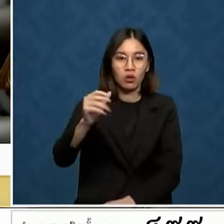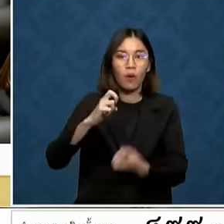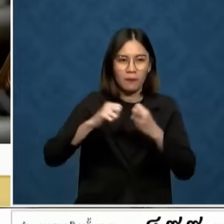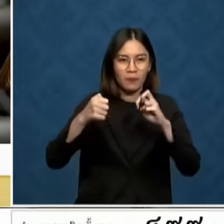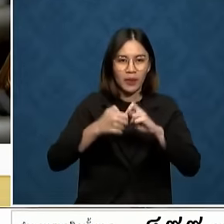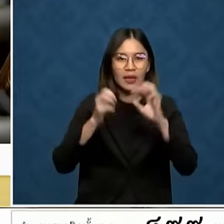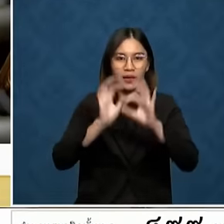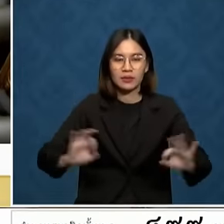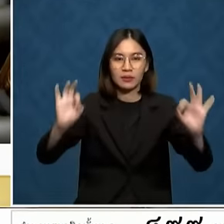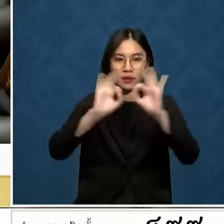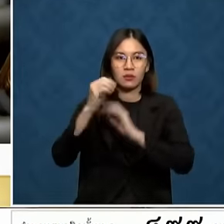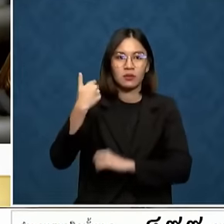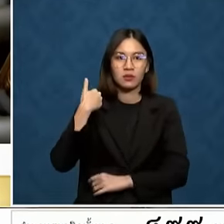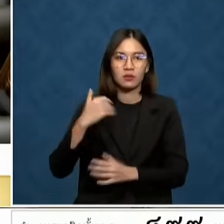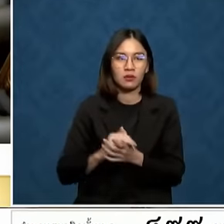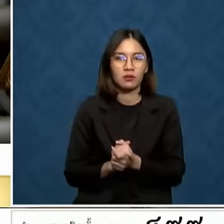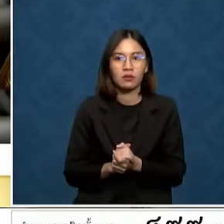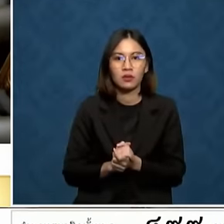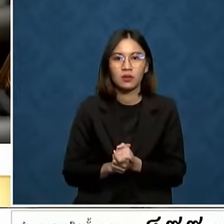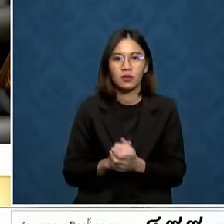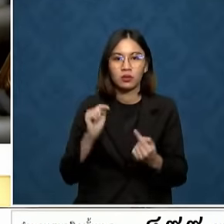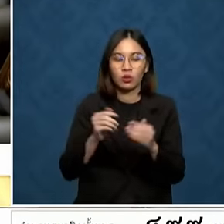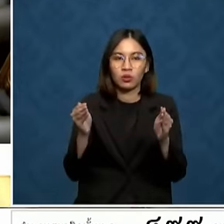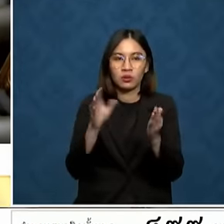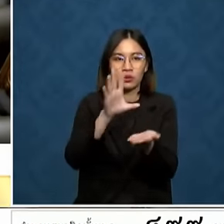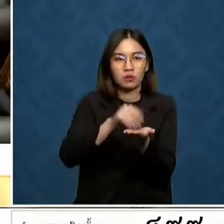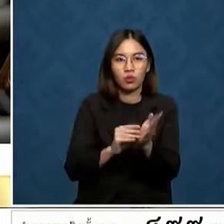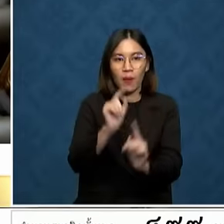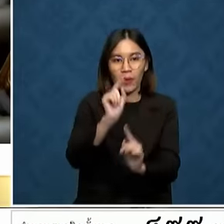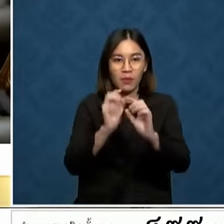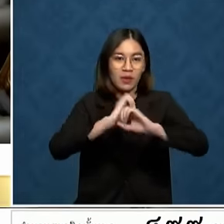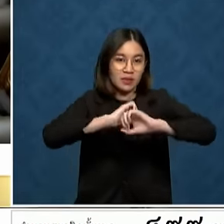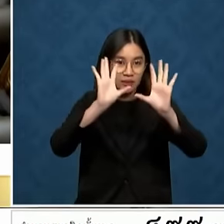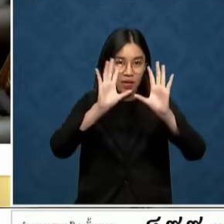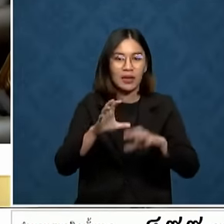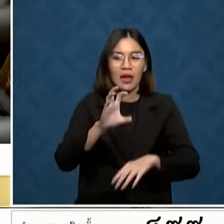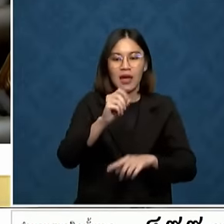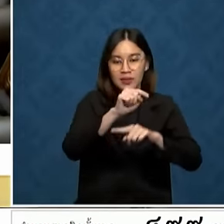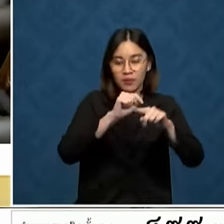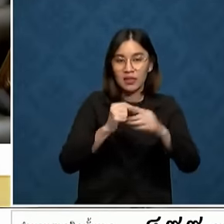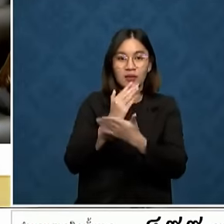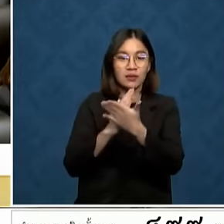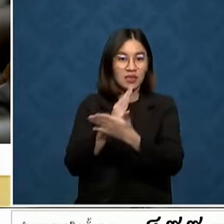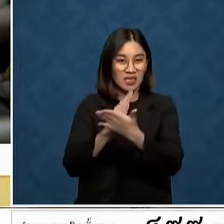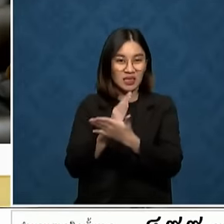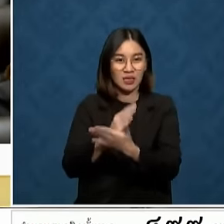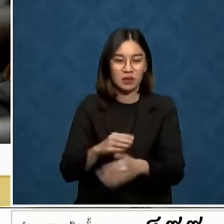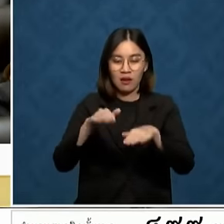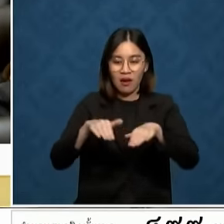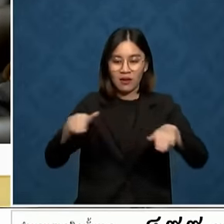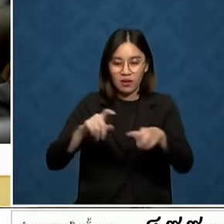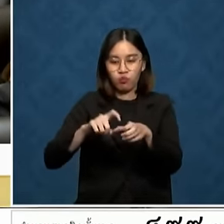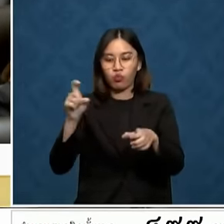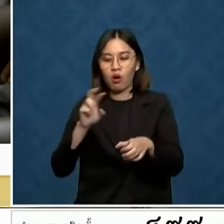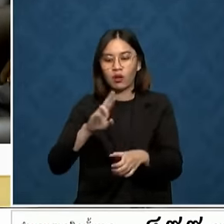มีความสำคัญยงใเมื่สตติข้อมูลกบงบอกชัดครัวา 50% หือครึ่หน่งของเดกทหดออกจาก